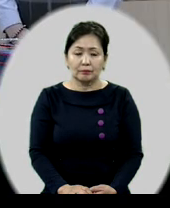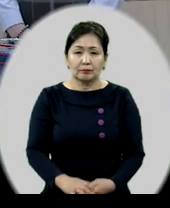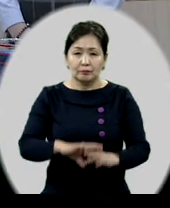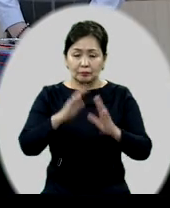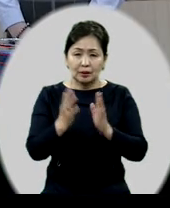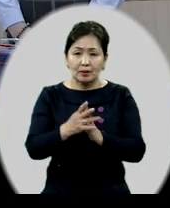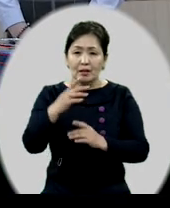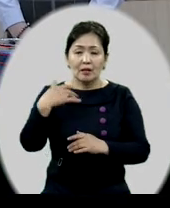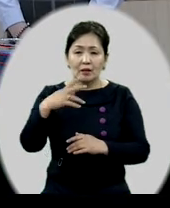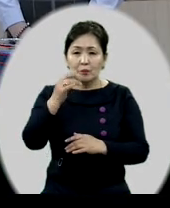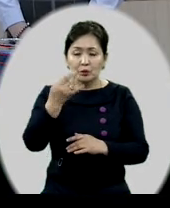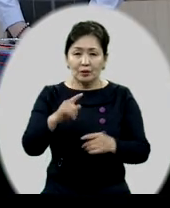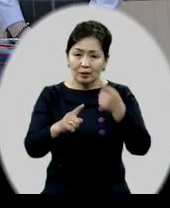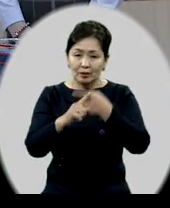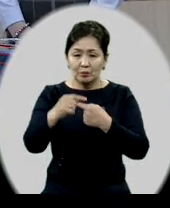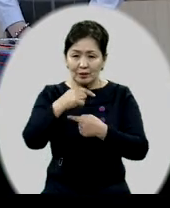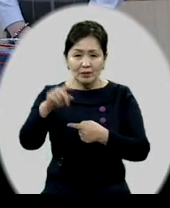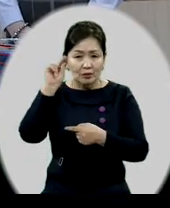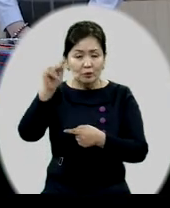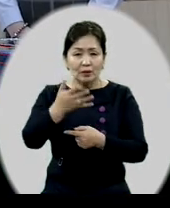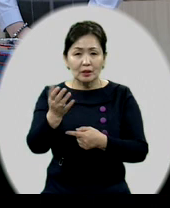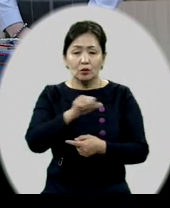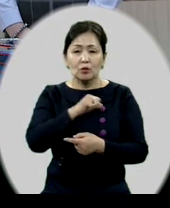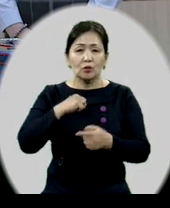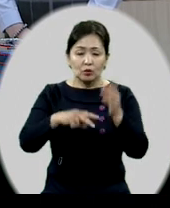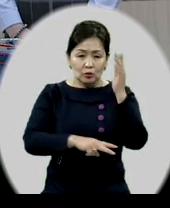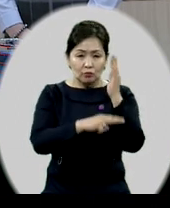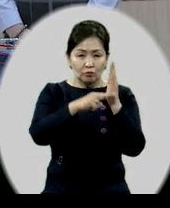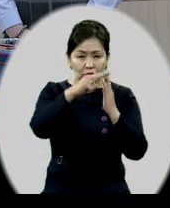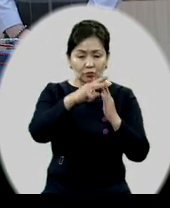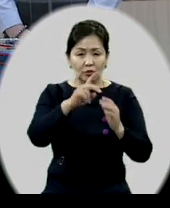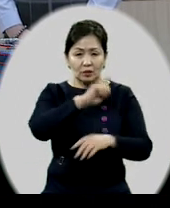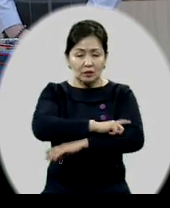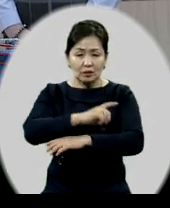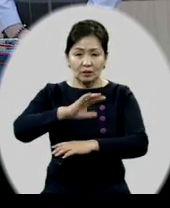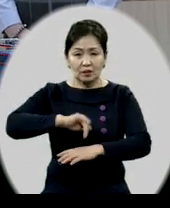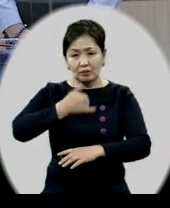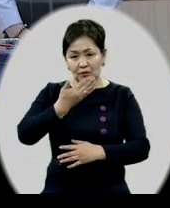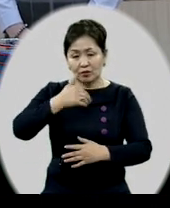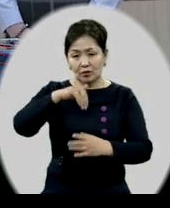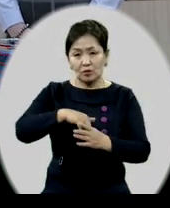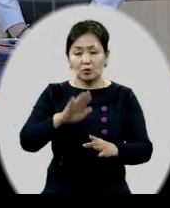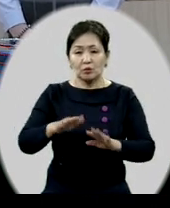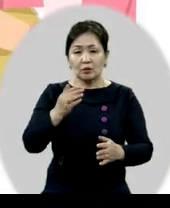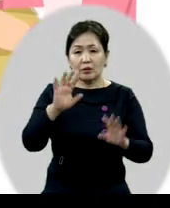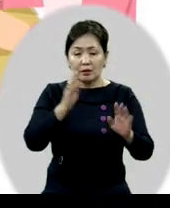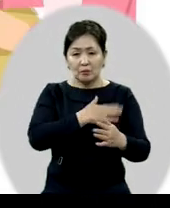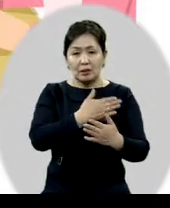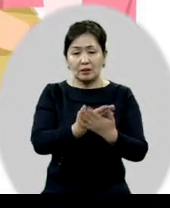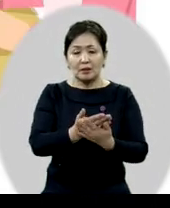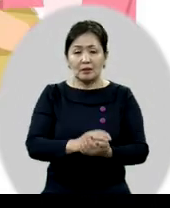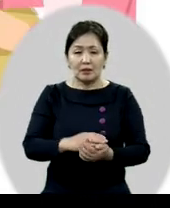Бид ингийн бодлогыг нэмж хасаж сурлаа. Өөрийгөө үнэлж хичээлдээ идэвхтэй оролцсон хүүхдүүдэд баяр хүргэе.